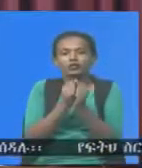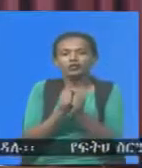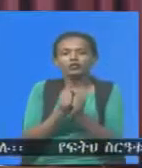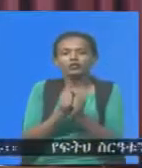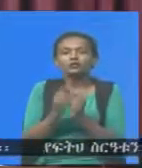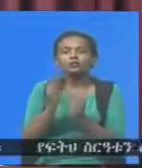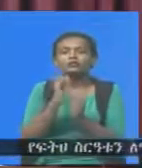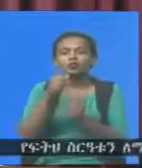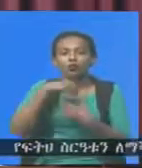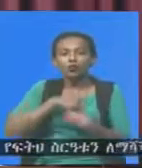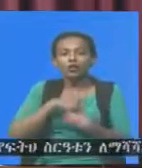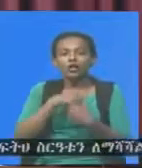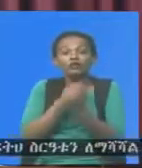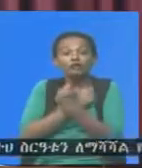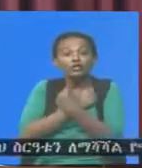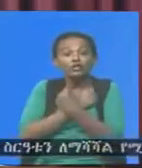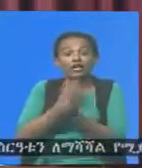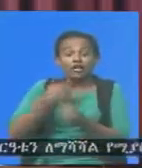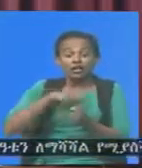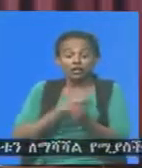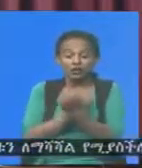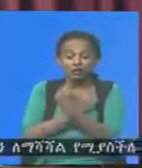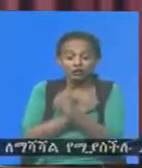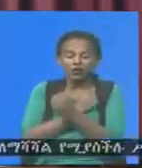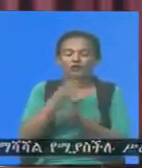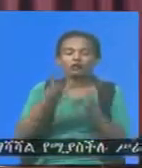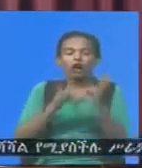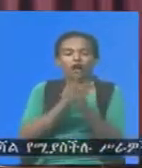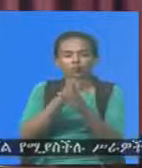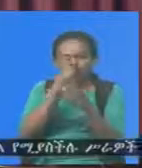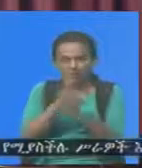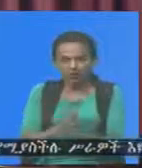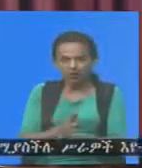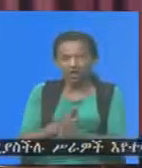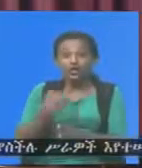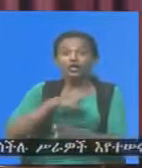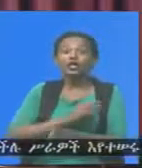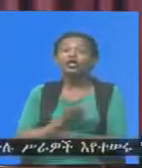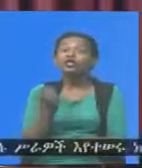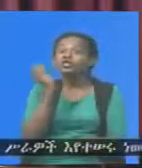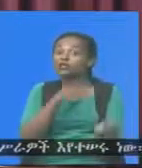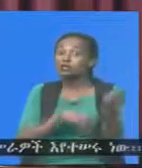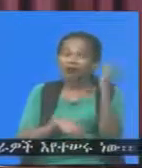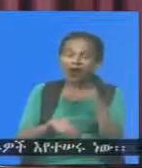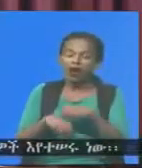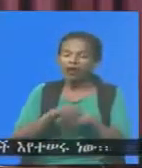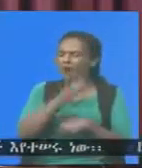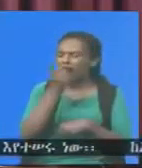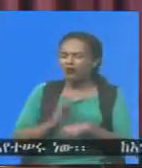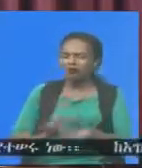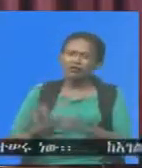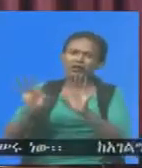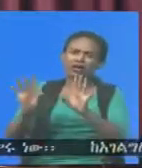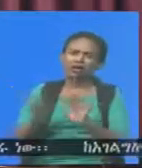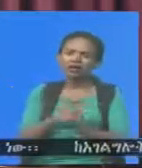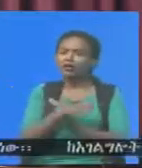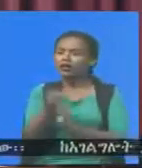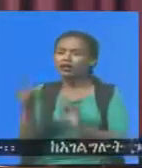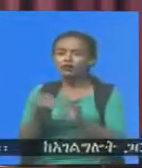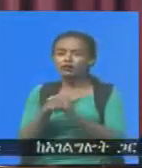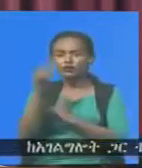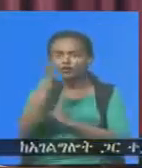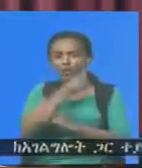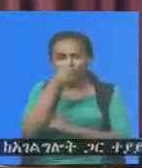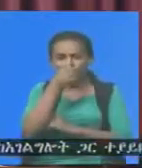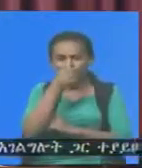ያመጣው? በውስጥ ያለ ፍቅር። እኛ ስንዋደድ ዓለም ያከብረናል። እኛ ስንባላ ማንም ይንቀናል። ከእናንተ ውስጥ